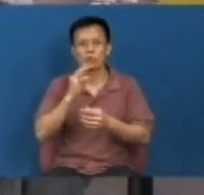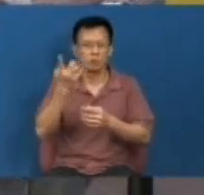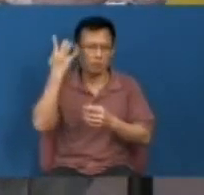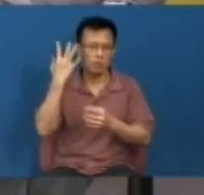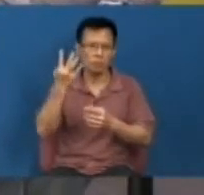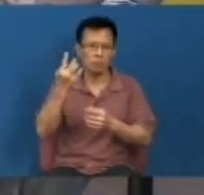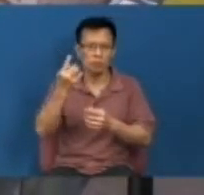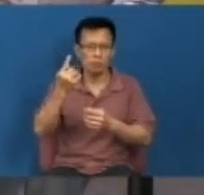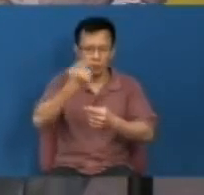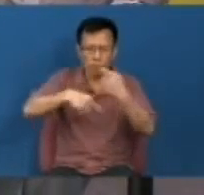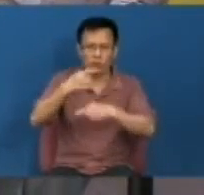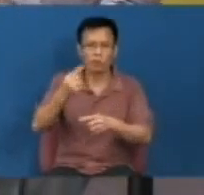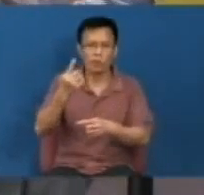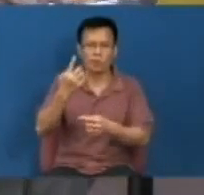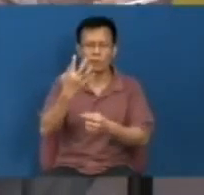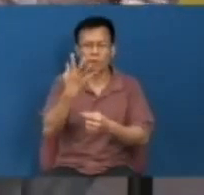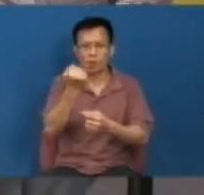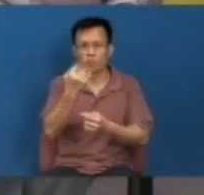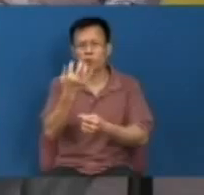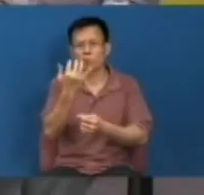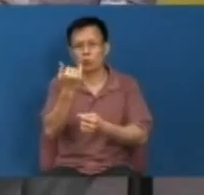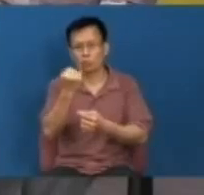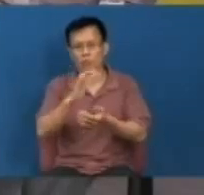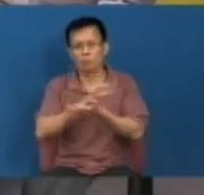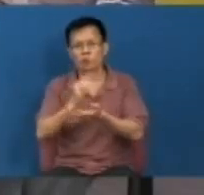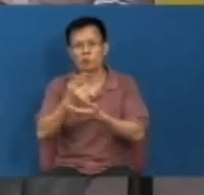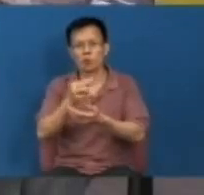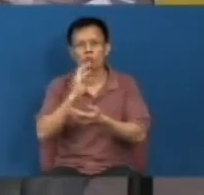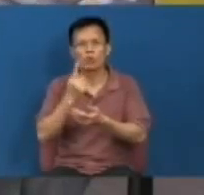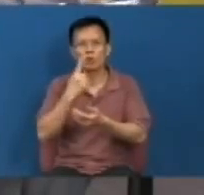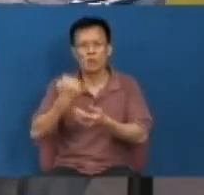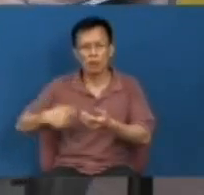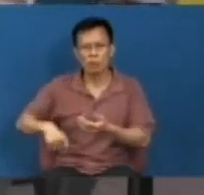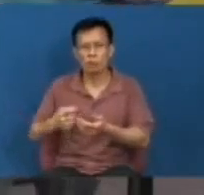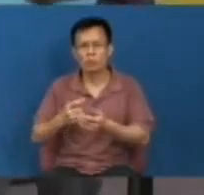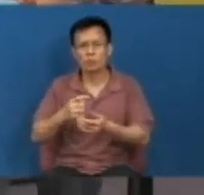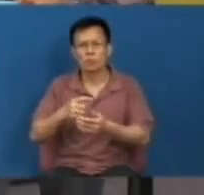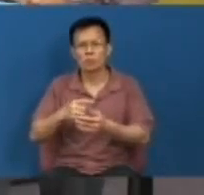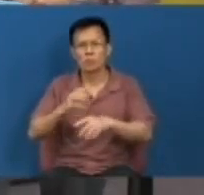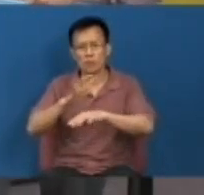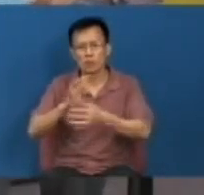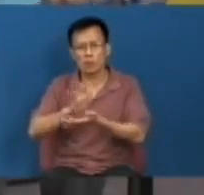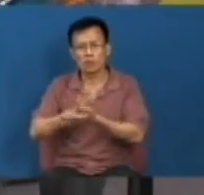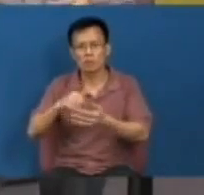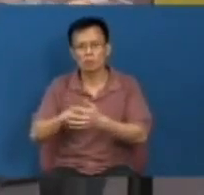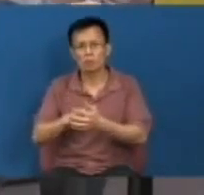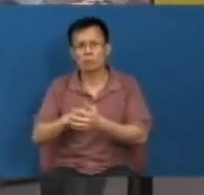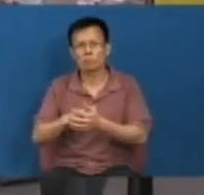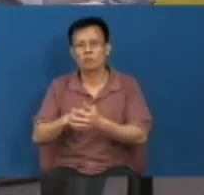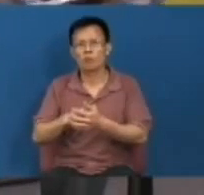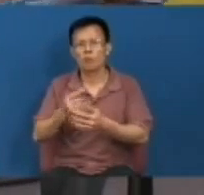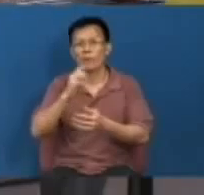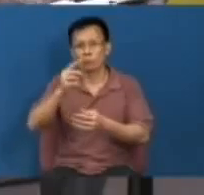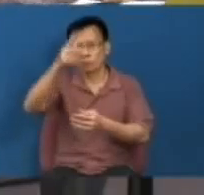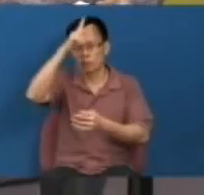係 講緊呢個係貪污好糊塗嘅一個城市，同埋咧係咪我哋翻到去內地個係？地方政府